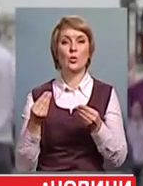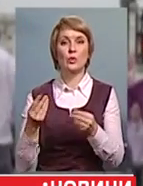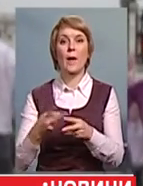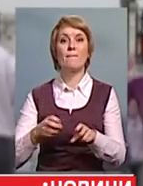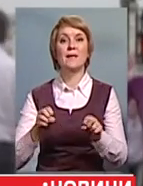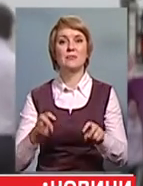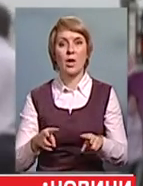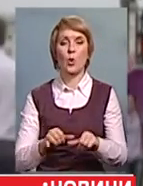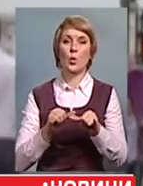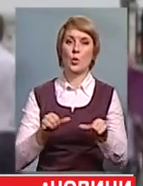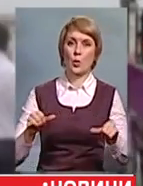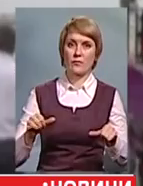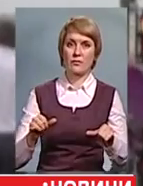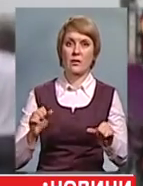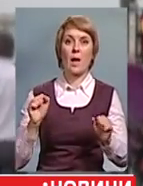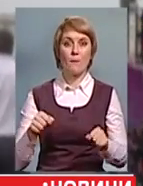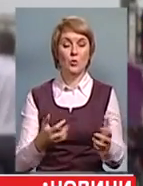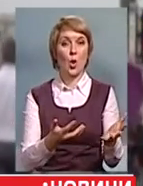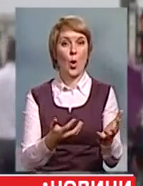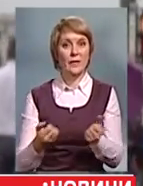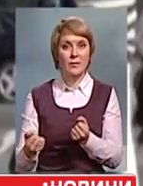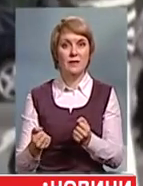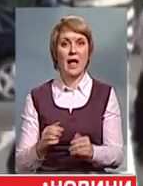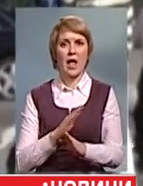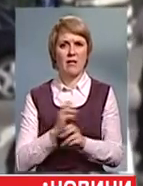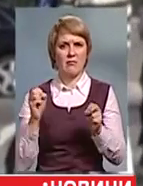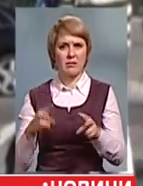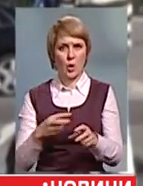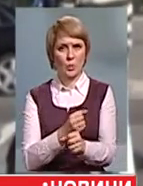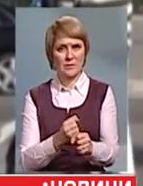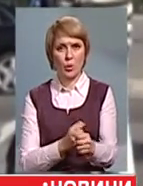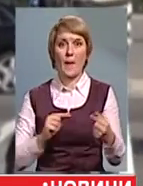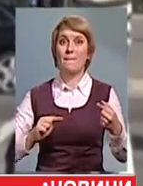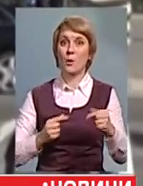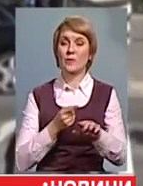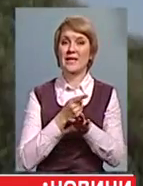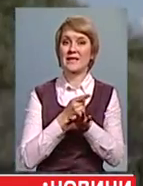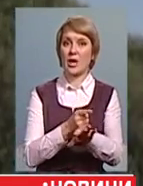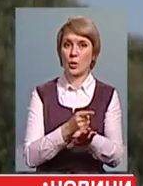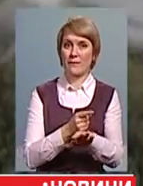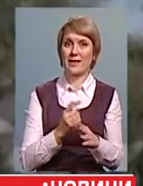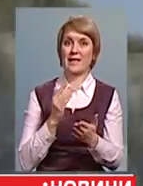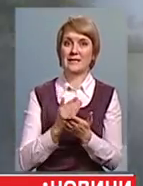зброю, протитанкові системи. Проте цей пункт має рекомендаційний характер. Чи втілювати його в життя, визначатиме Білий Дім.